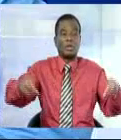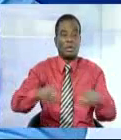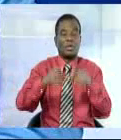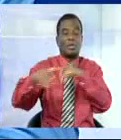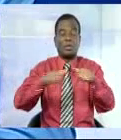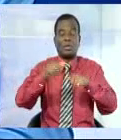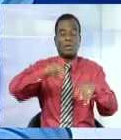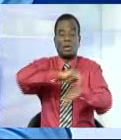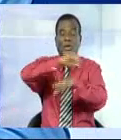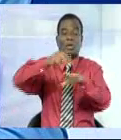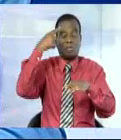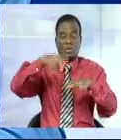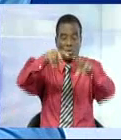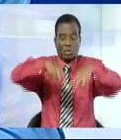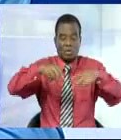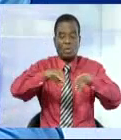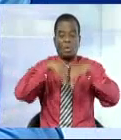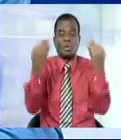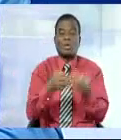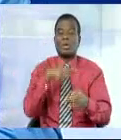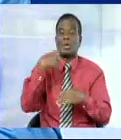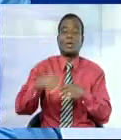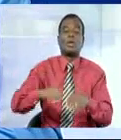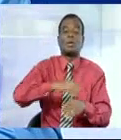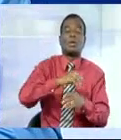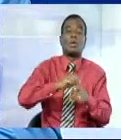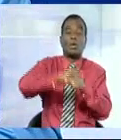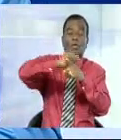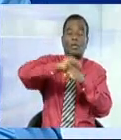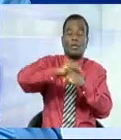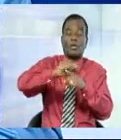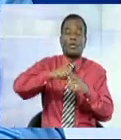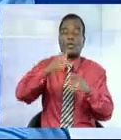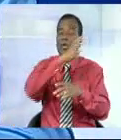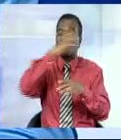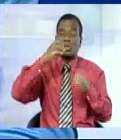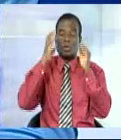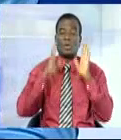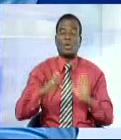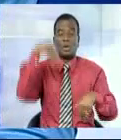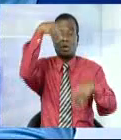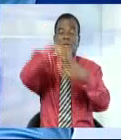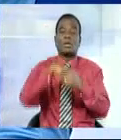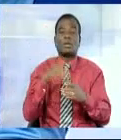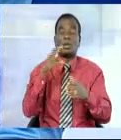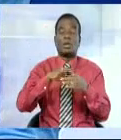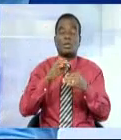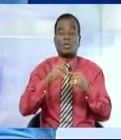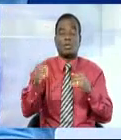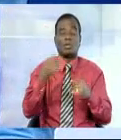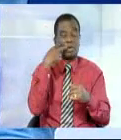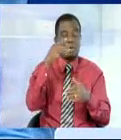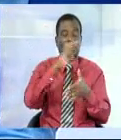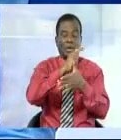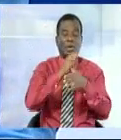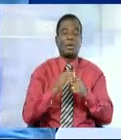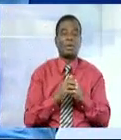d'action nationale pour l'agriculture familiale qui encadre les éleveurs dans le cadre de l'organisation de cet événement. Serge